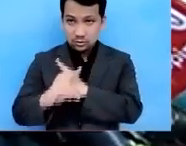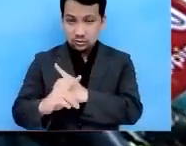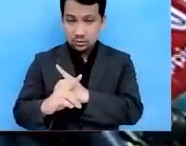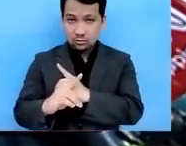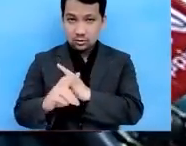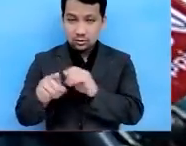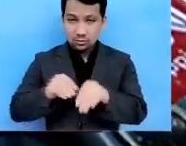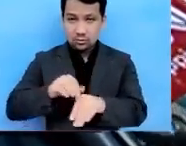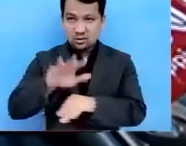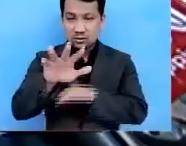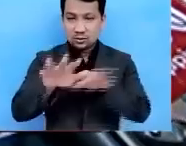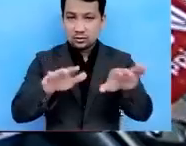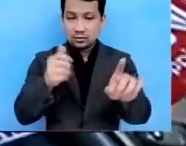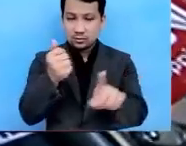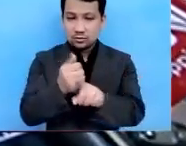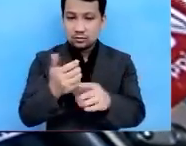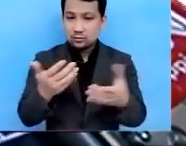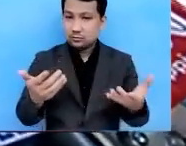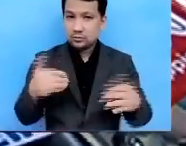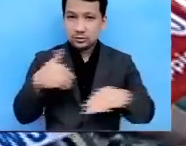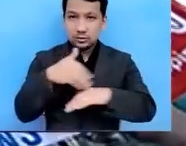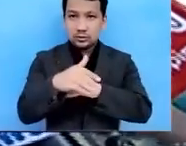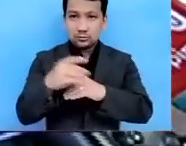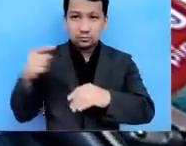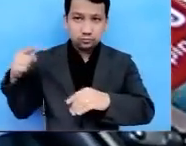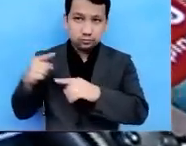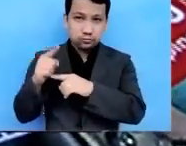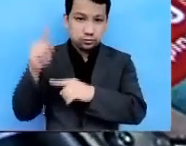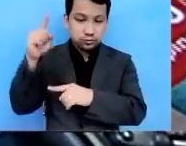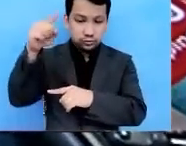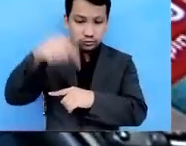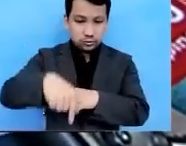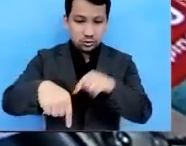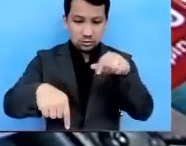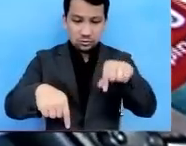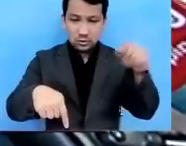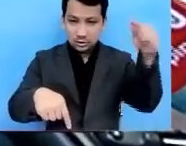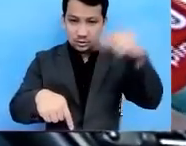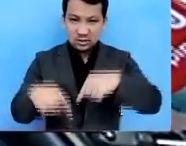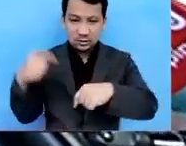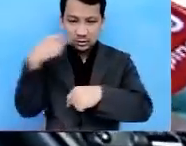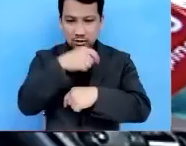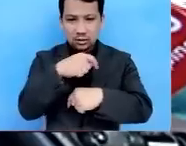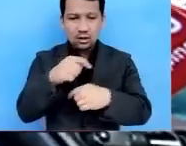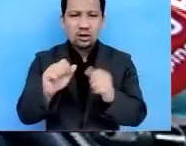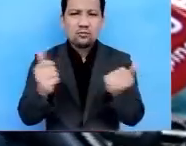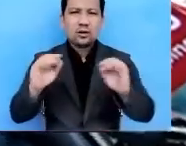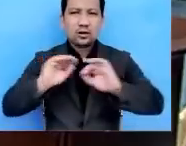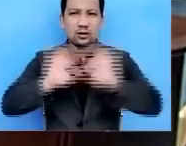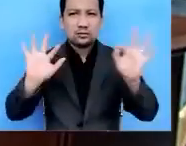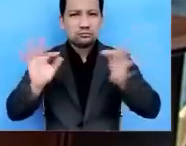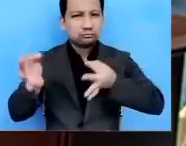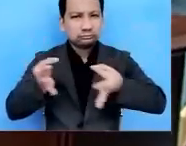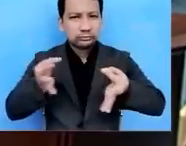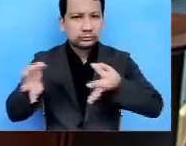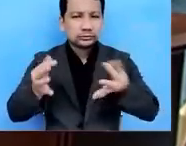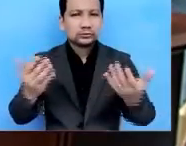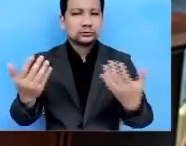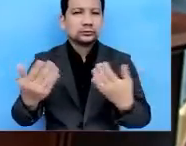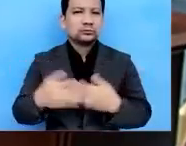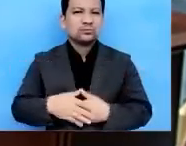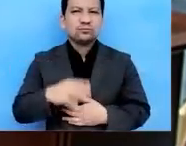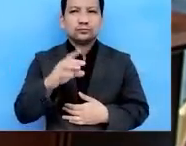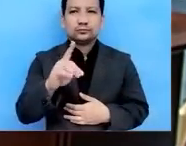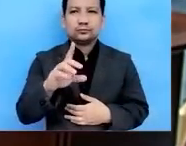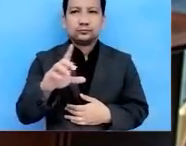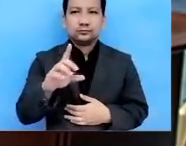rin ba sila ng mga bomba mula sa Pilipinas laban sa Taiwan? Magkaliwanagan tayo. Humiling ang DFA at